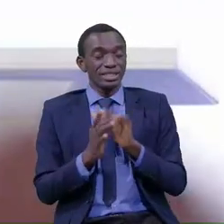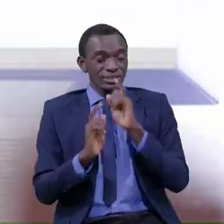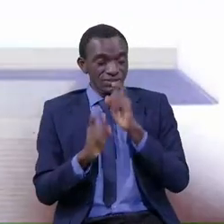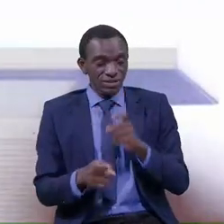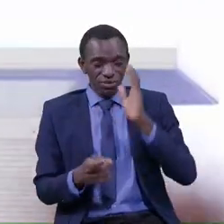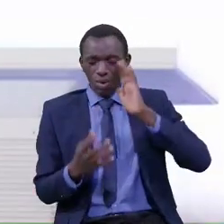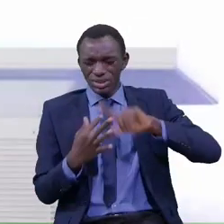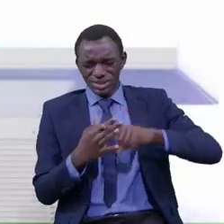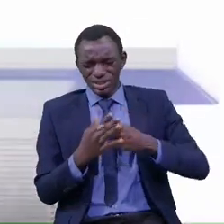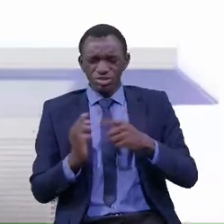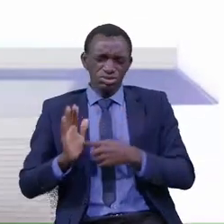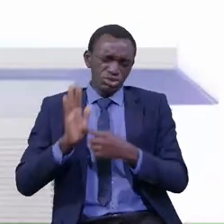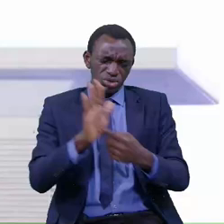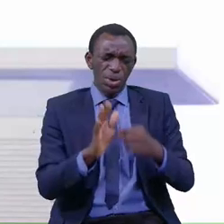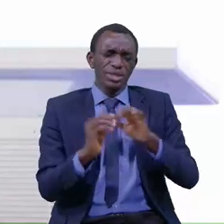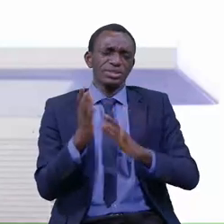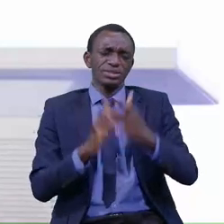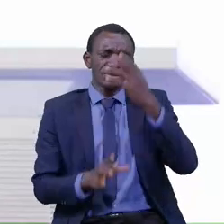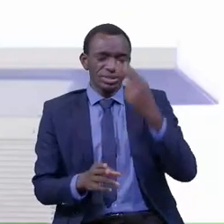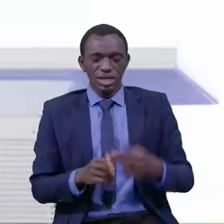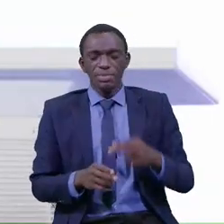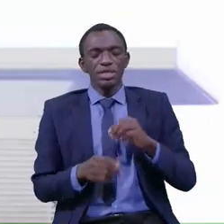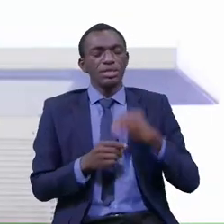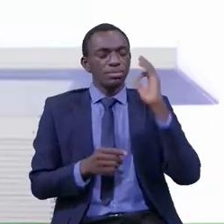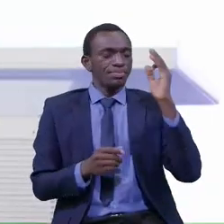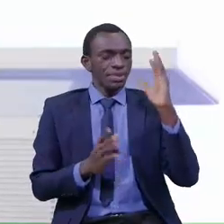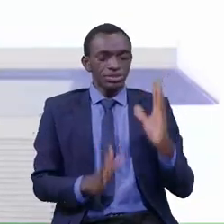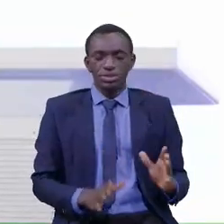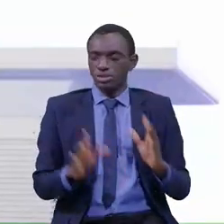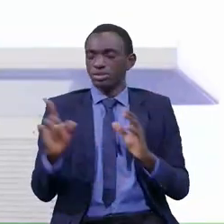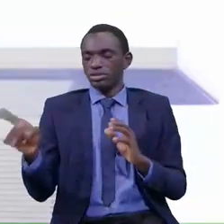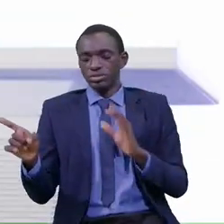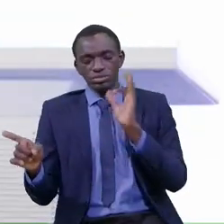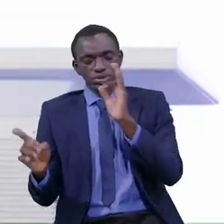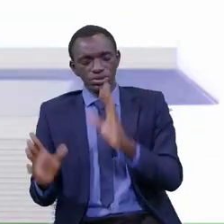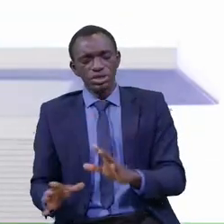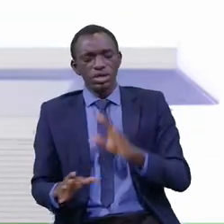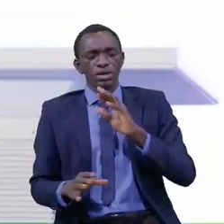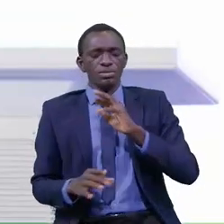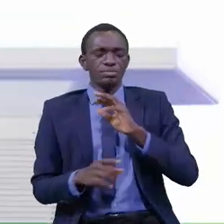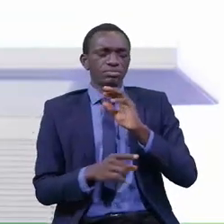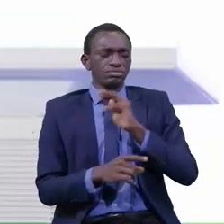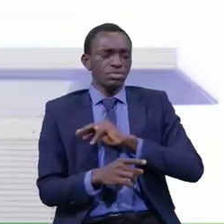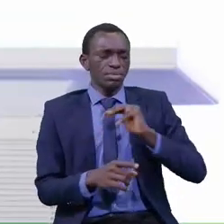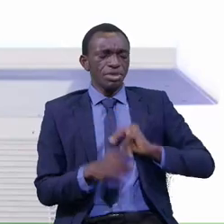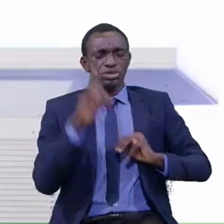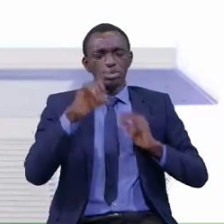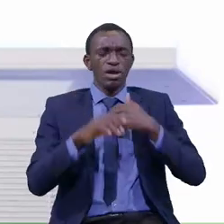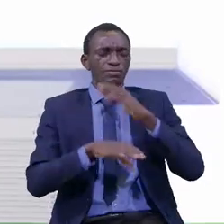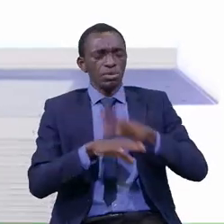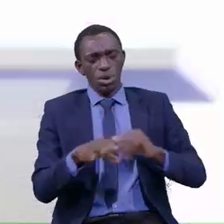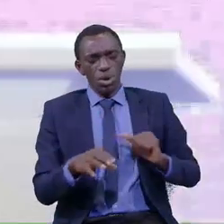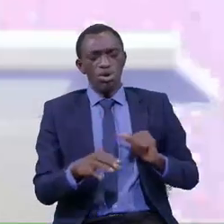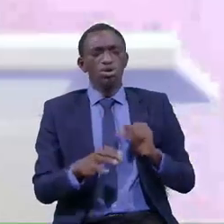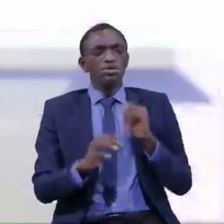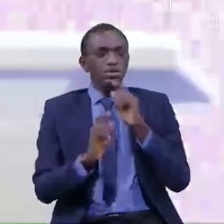commencent à se manifester dans la vie des pasteurs, des prédicateurs, des membres, de ceux que tu as appelés.